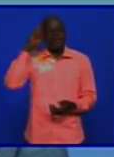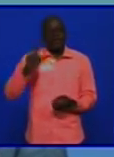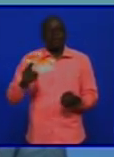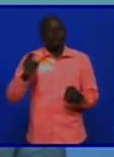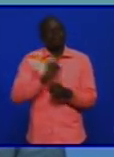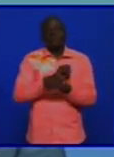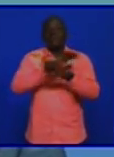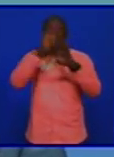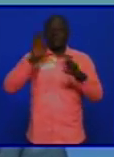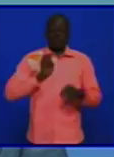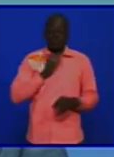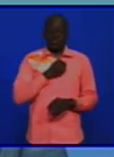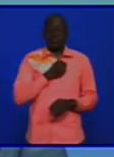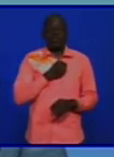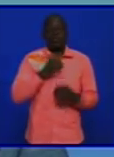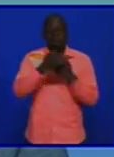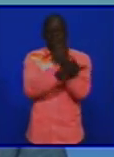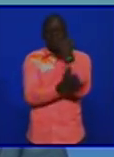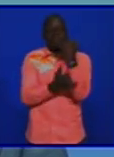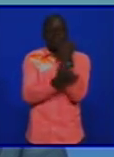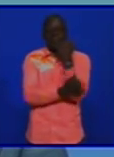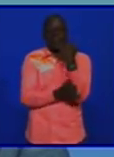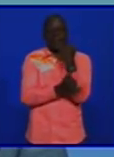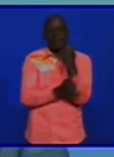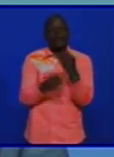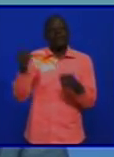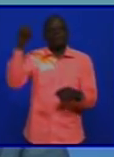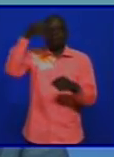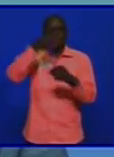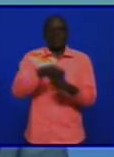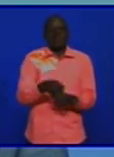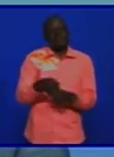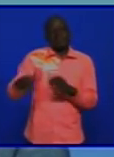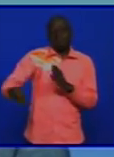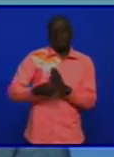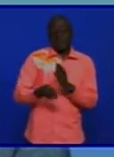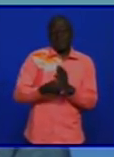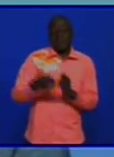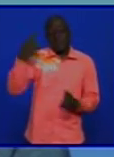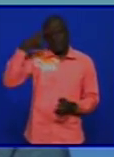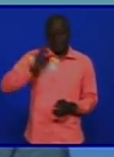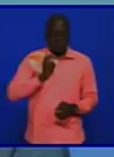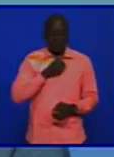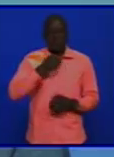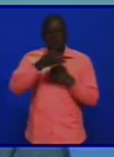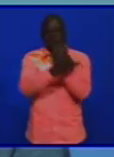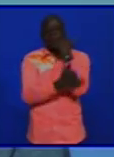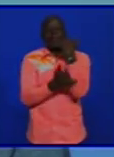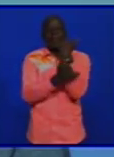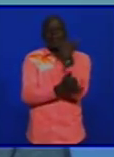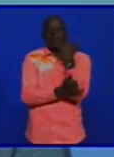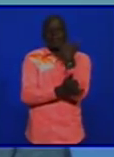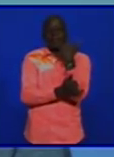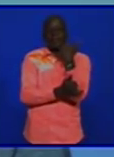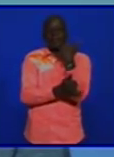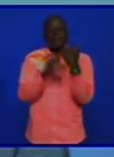pays. Et cela va induire des retombées économiques pour notre pays. Et c'est tout